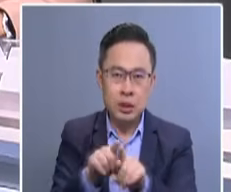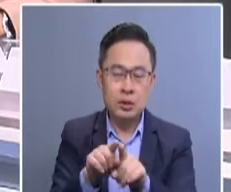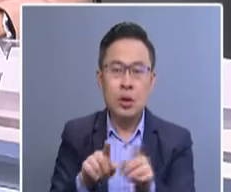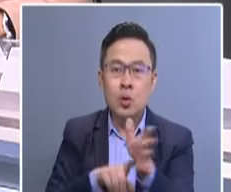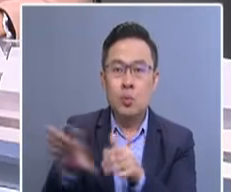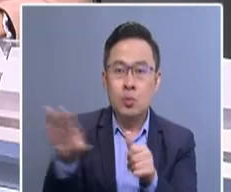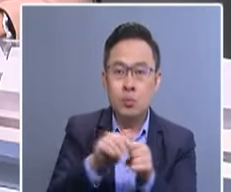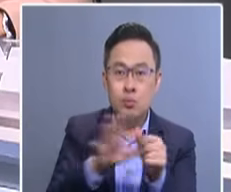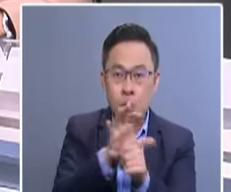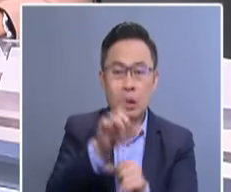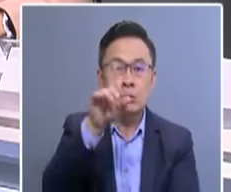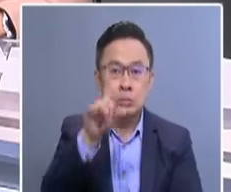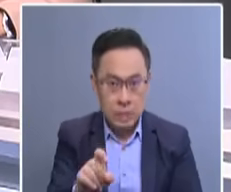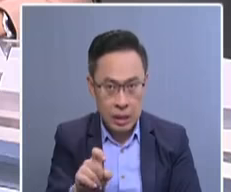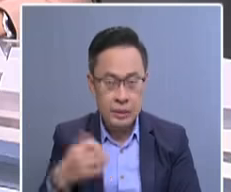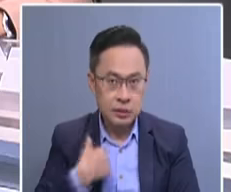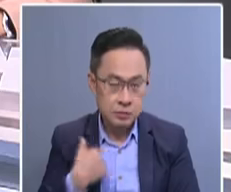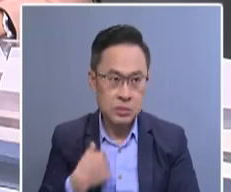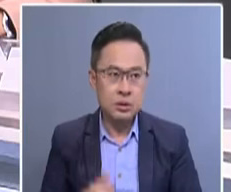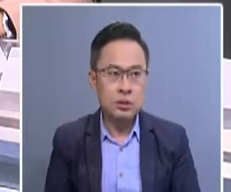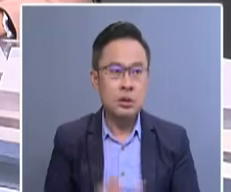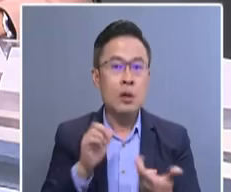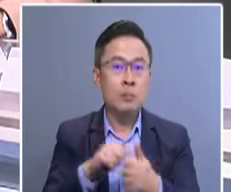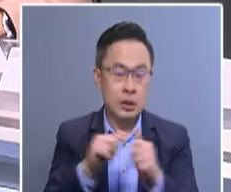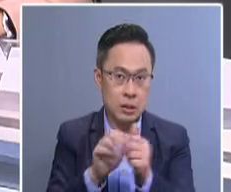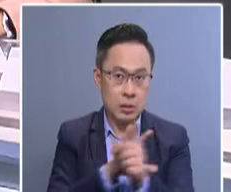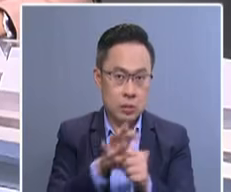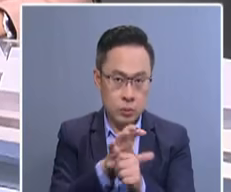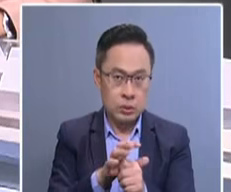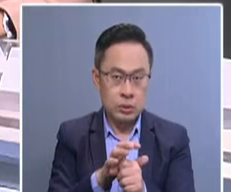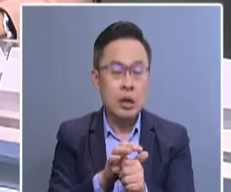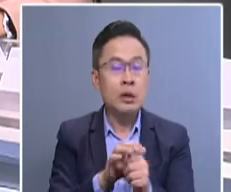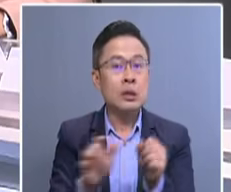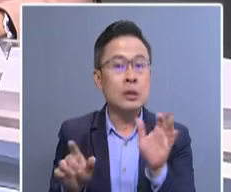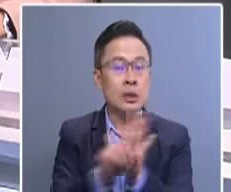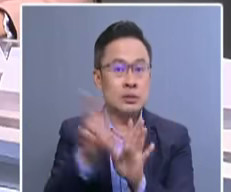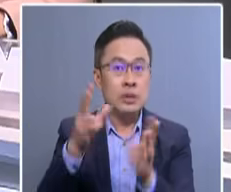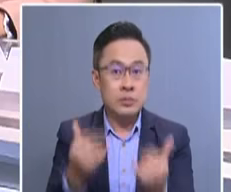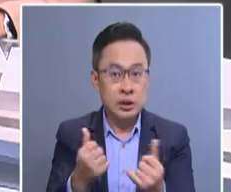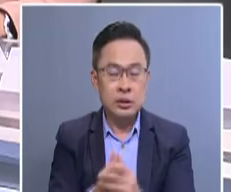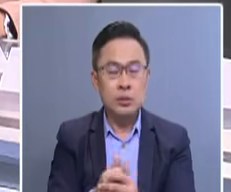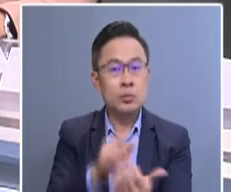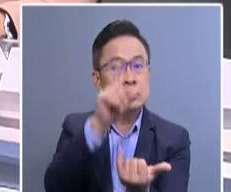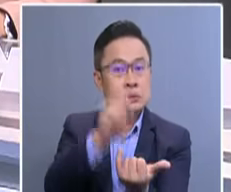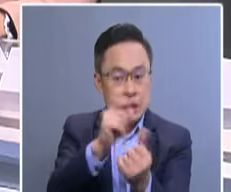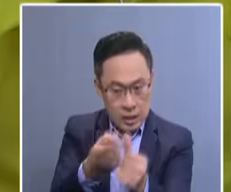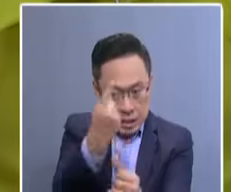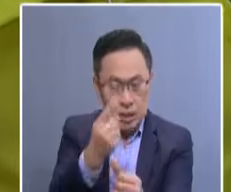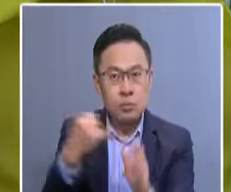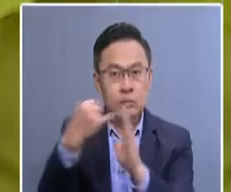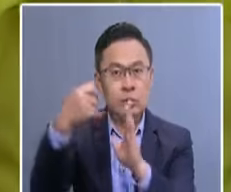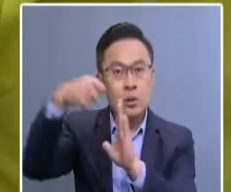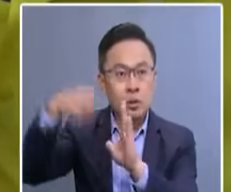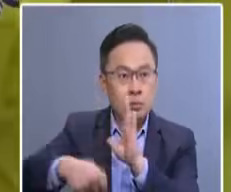ผู้เสียชีวิตรายแรกของจังหวัดจากคะเสิร์ชจากรัฐนี้แล้วถ้านะครับเป็นผู้ชายอายุ 34ปีครับคุณผู้ชมอัน